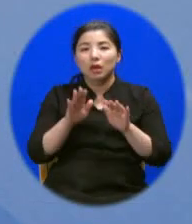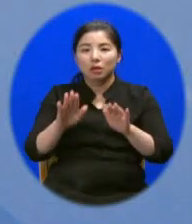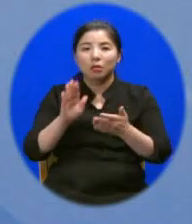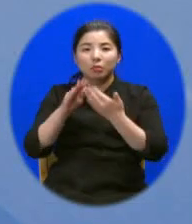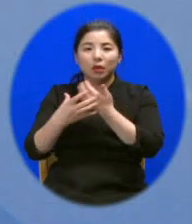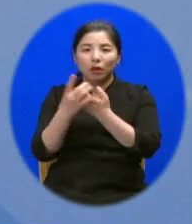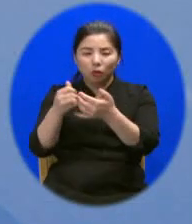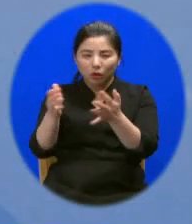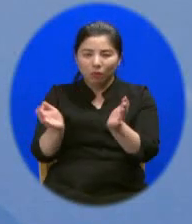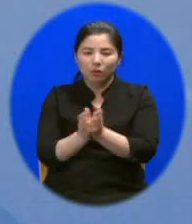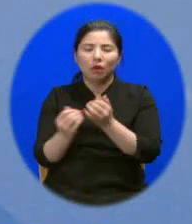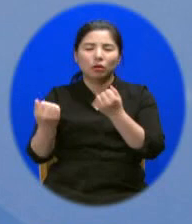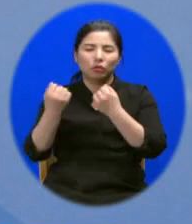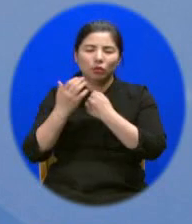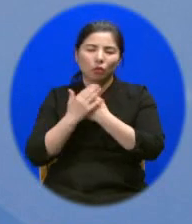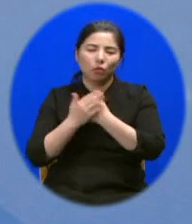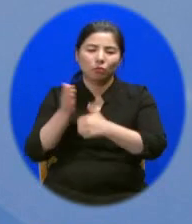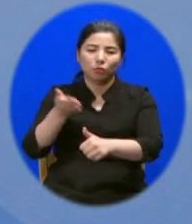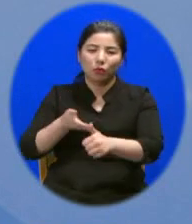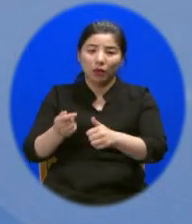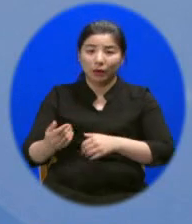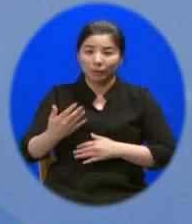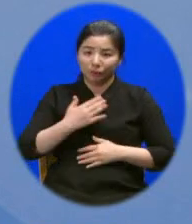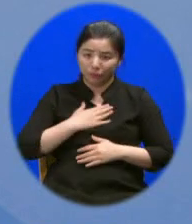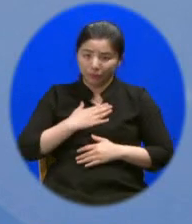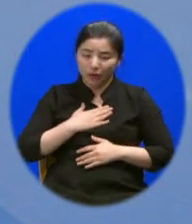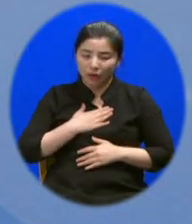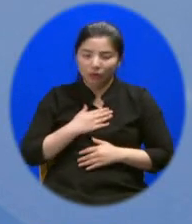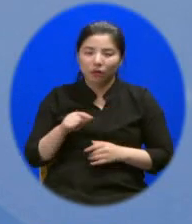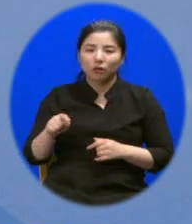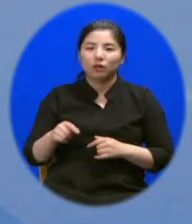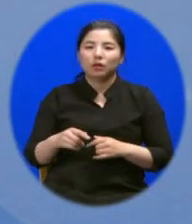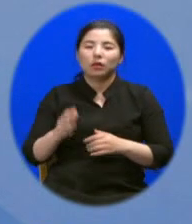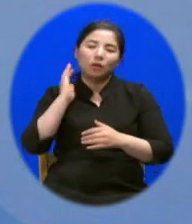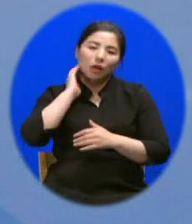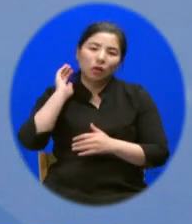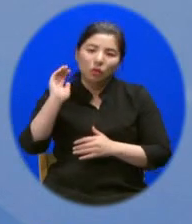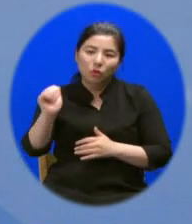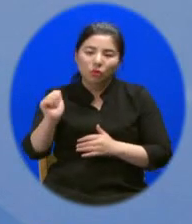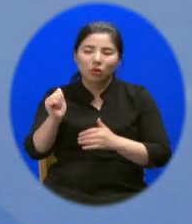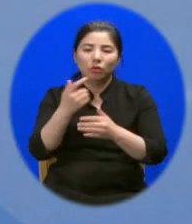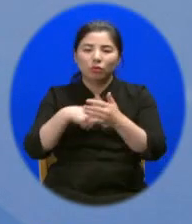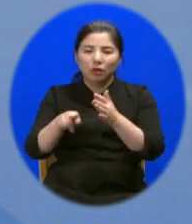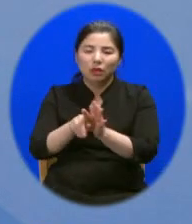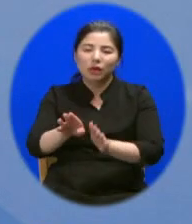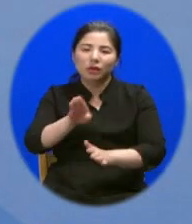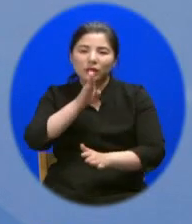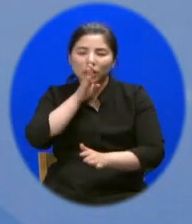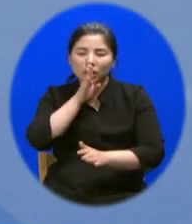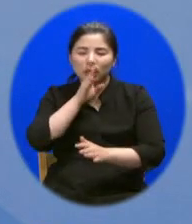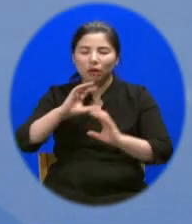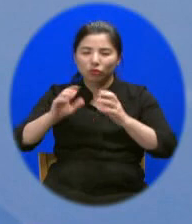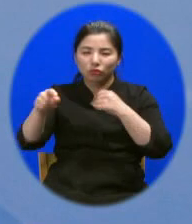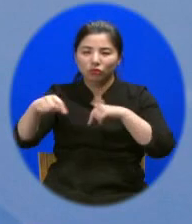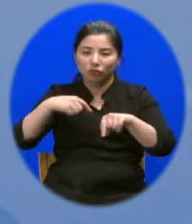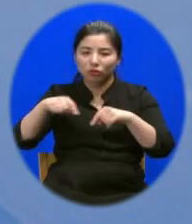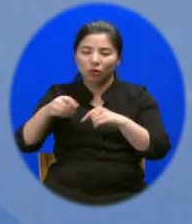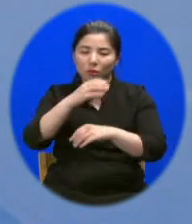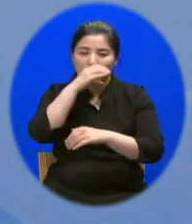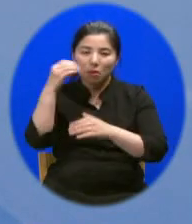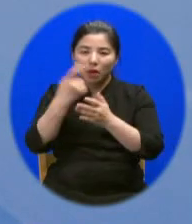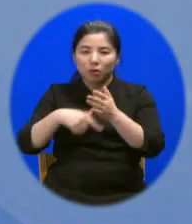통합 땅 한테 힘을 주십시오 저희들이 대통령이 진정으로 나라를 위해서 올바르게 국정운영 하도록